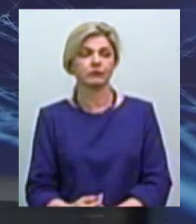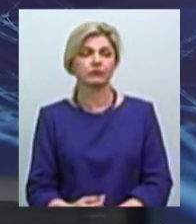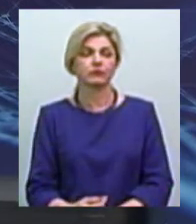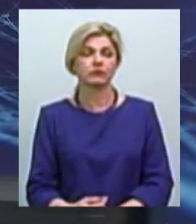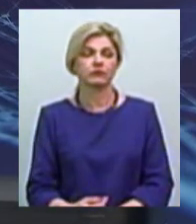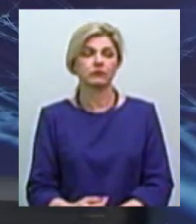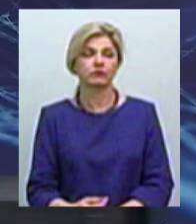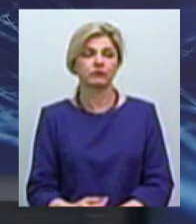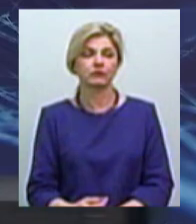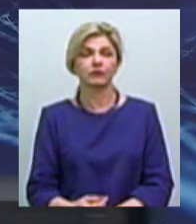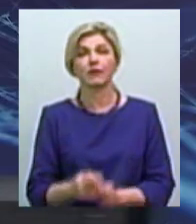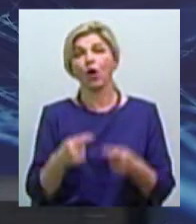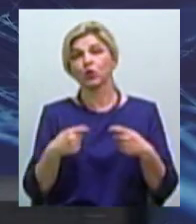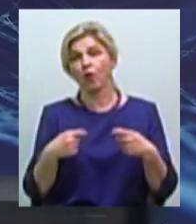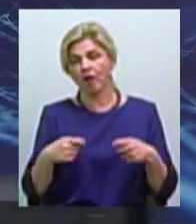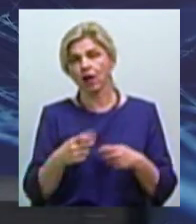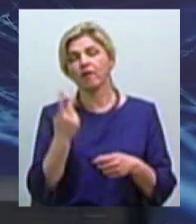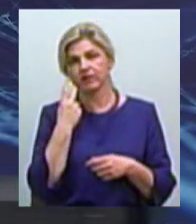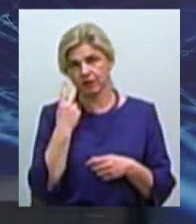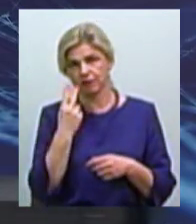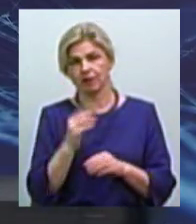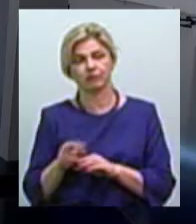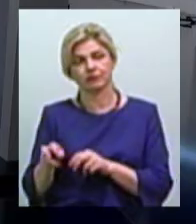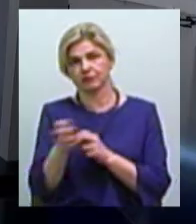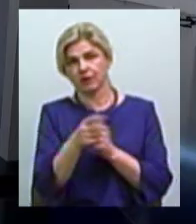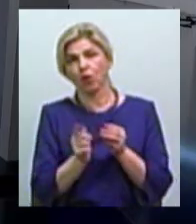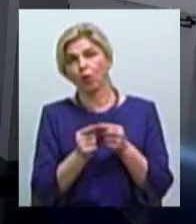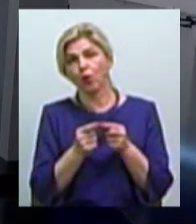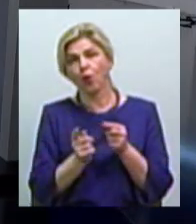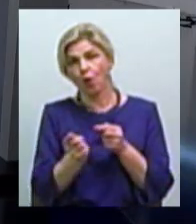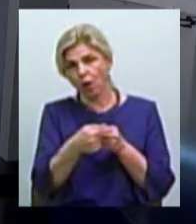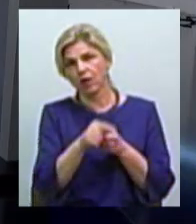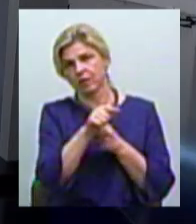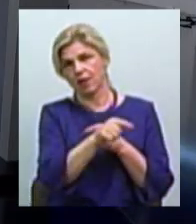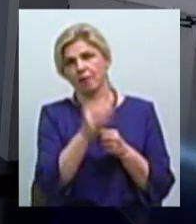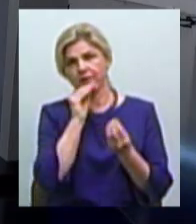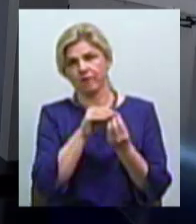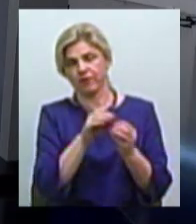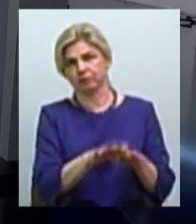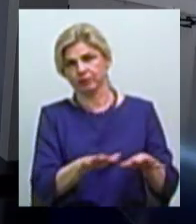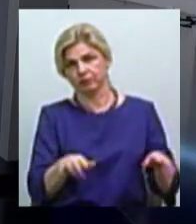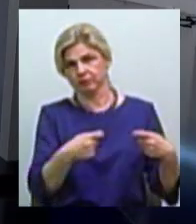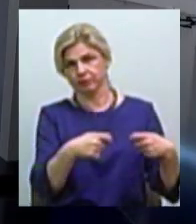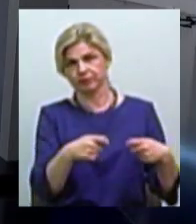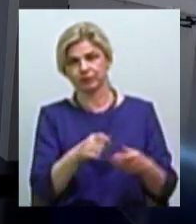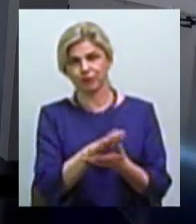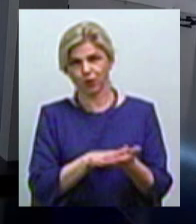торгівці опять розкладують свій товар. Це буває зачасту. Так. І ви склали